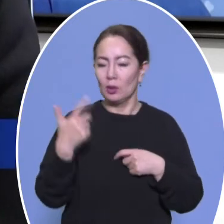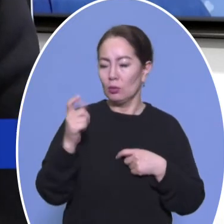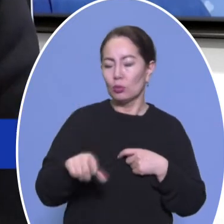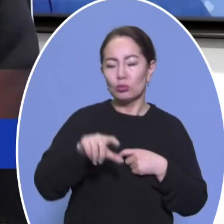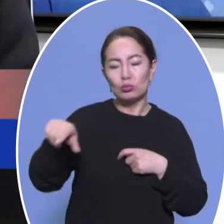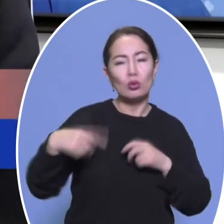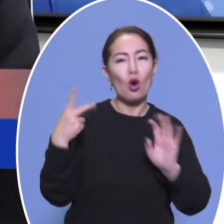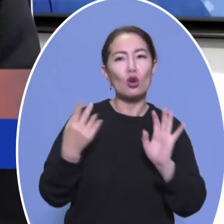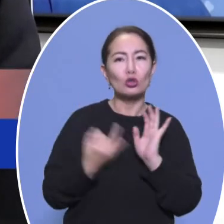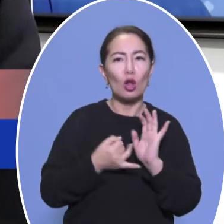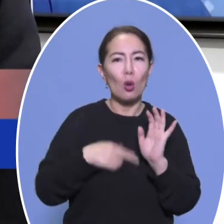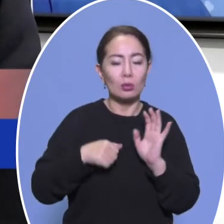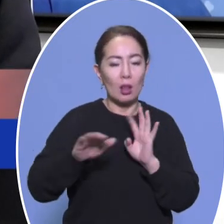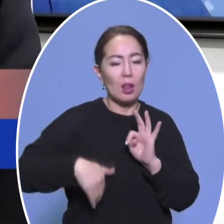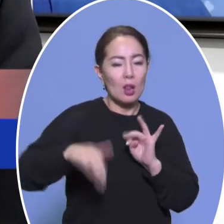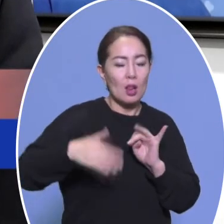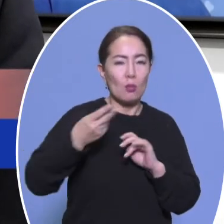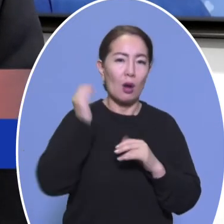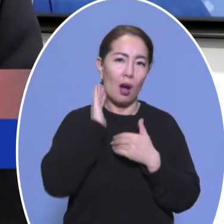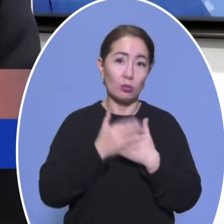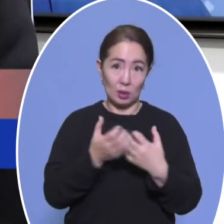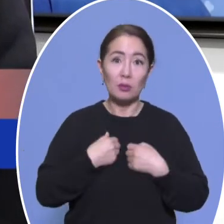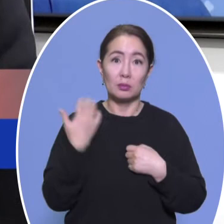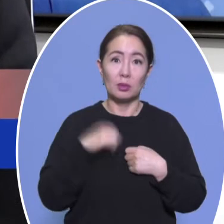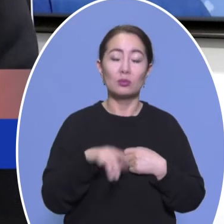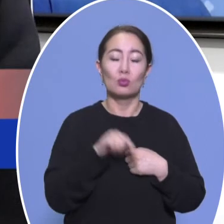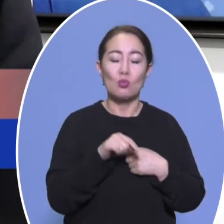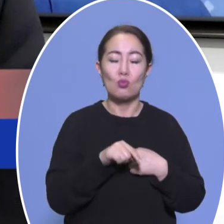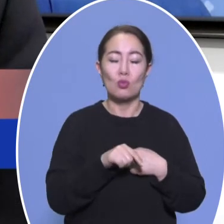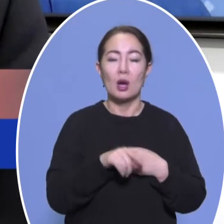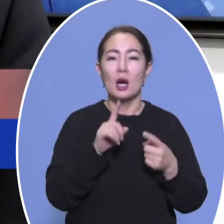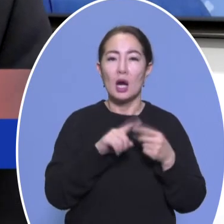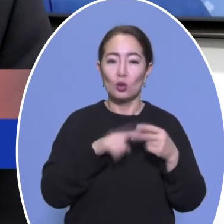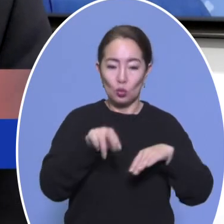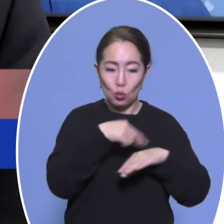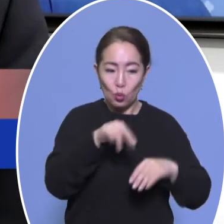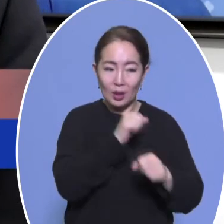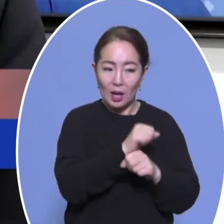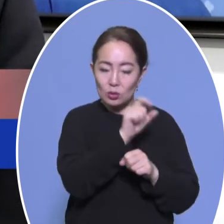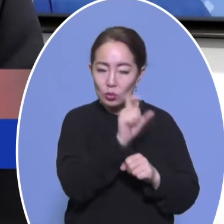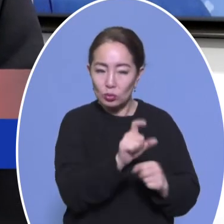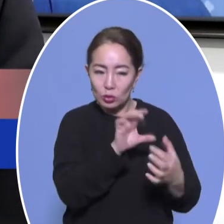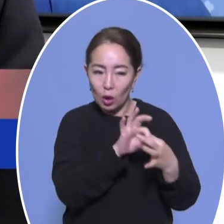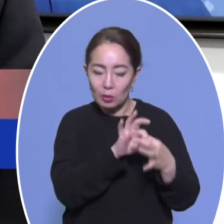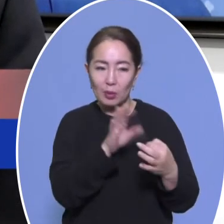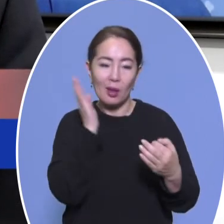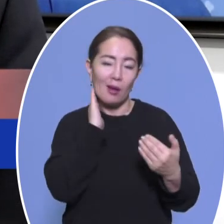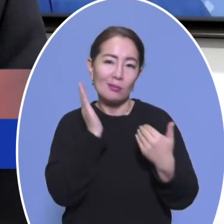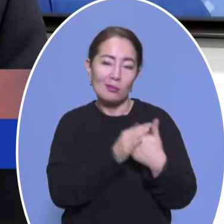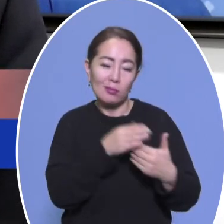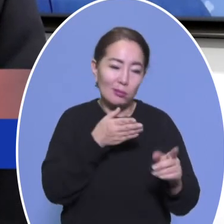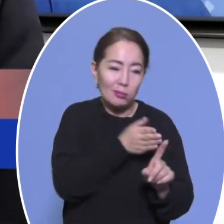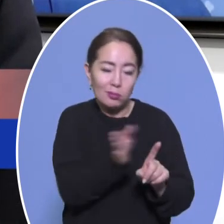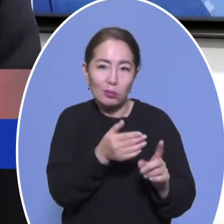гихчээс 27 удаагийн үйлдэлээр хахуул авсан. Дүүргийн салбарын удирдах албан тушаалтны 7